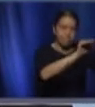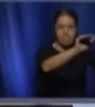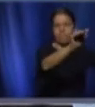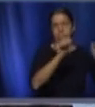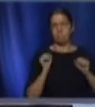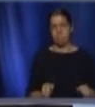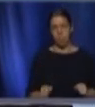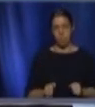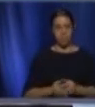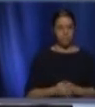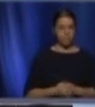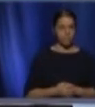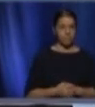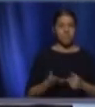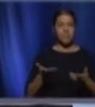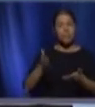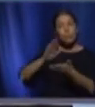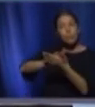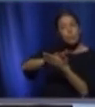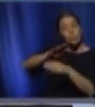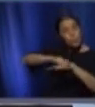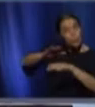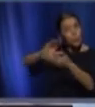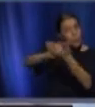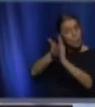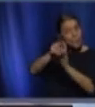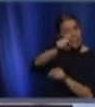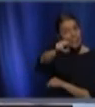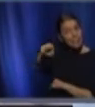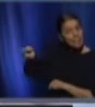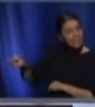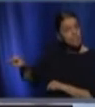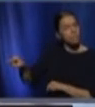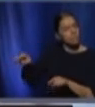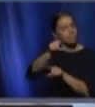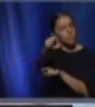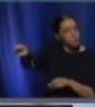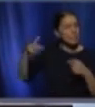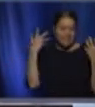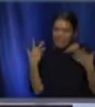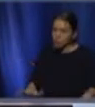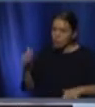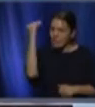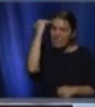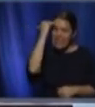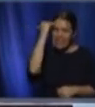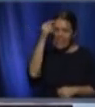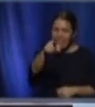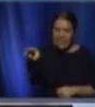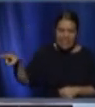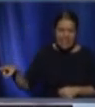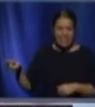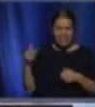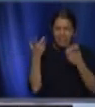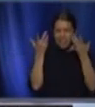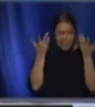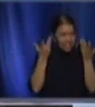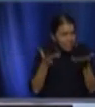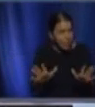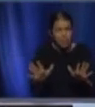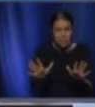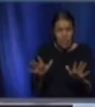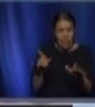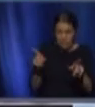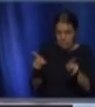déjà un portrait? Bon, on sait qu'il y a beaucoup d'éclosions, mais dans quel type d'entreprise? Qu'est-ce qui cloche? Pourquoi ces éclosions sont là? Est-ce qu'on